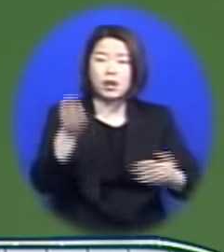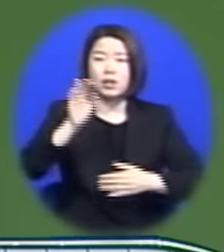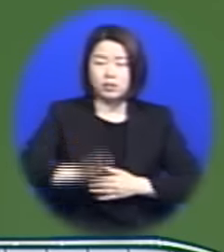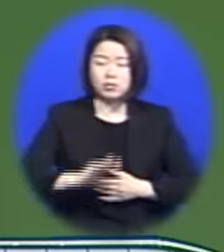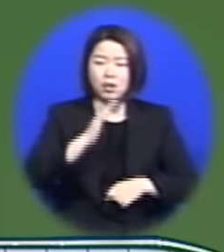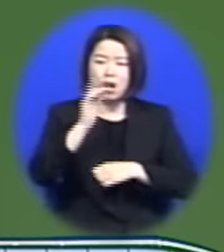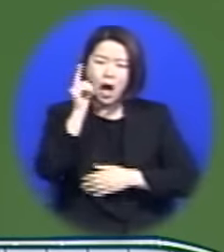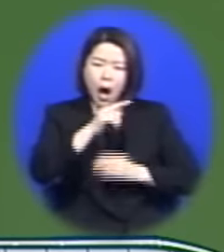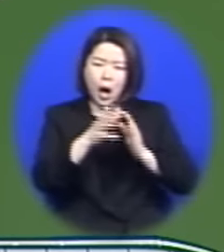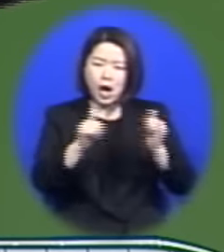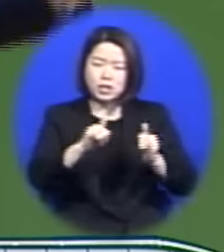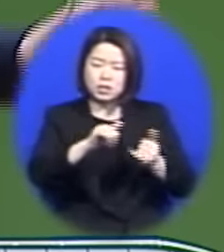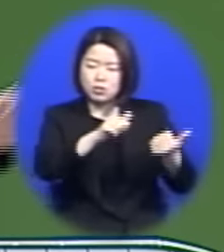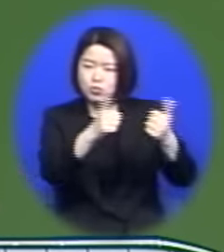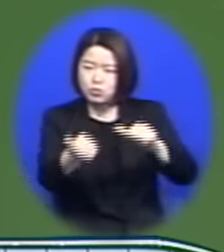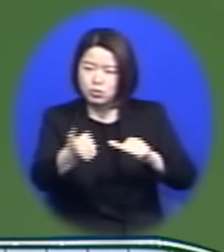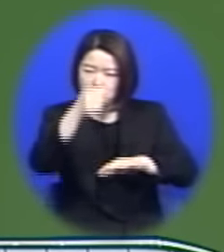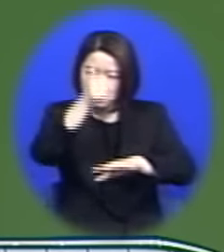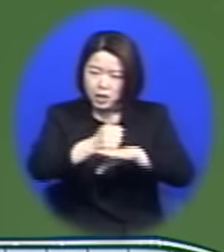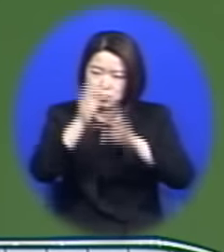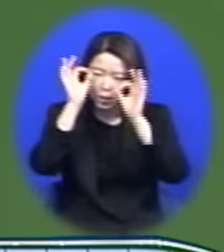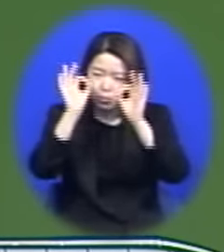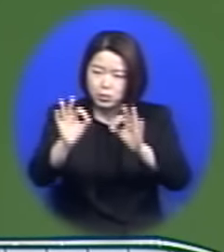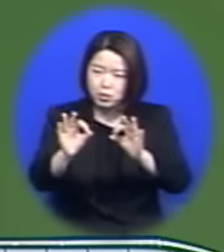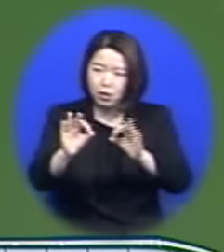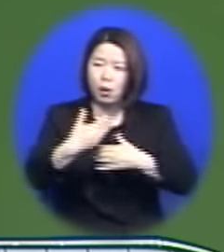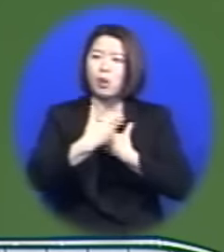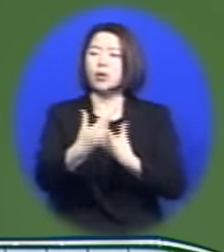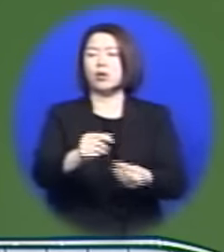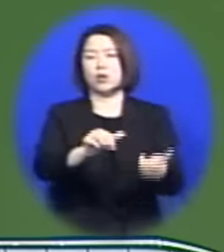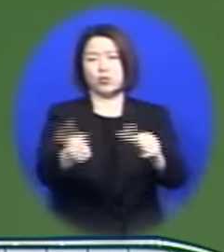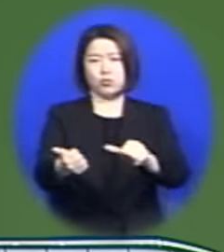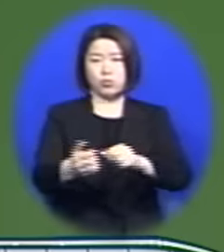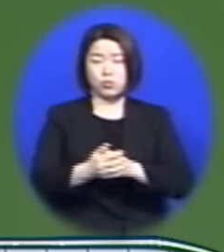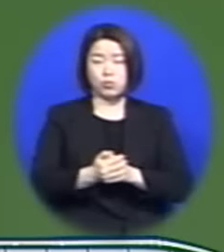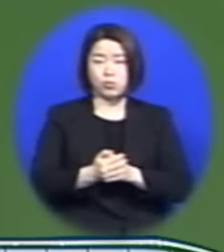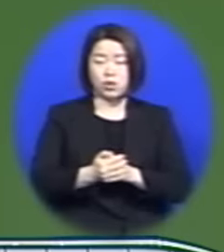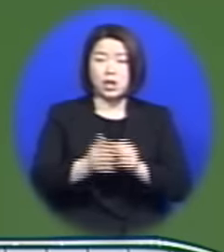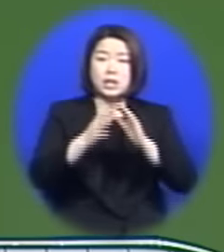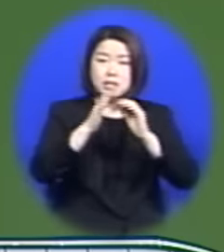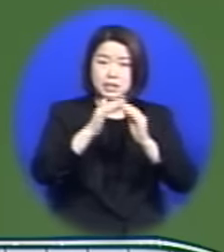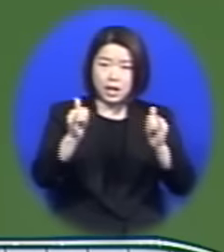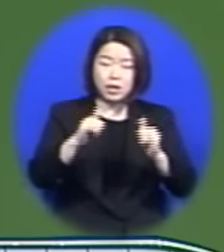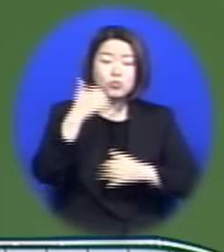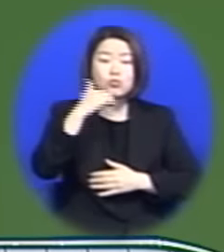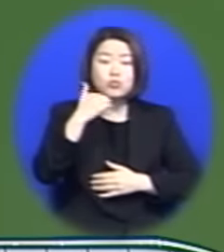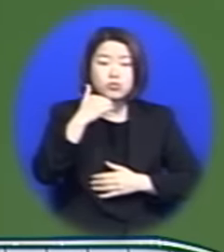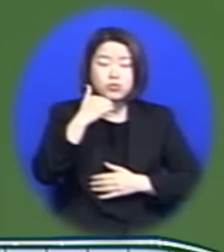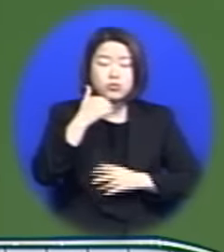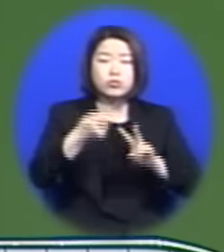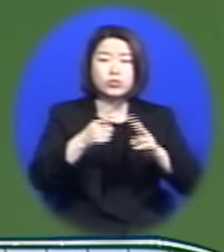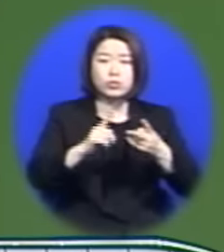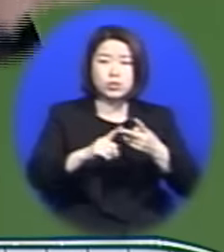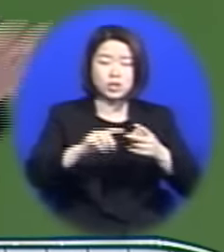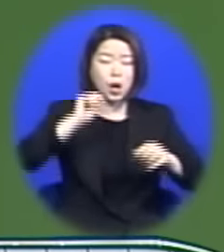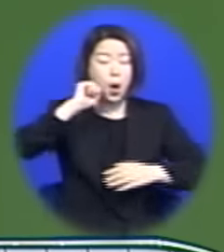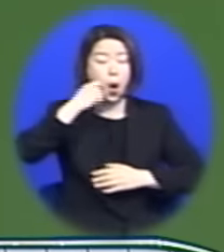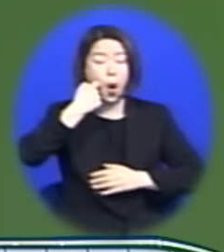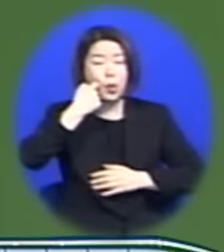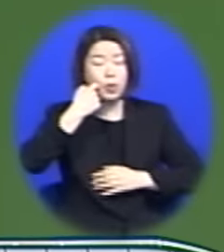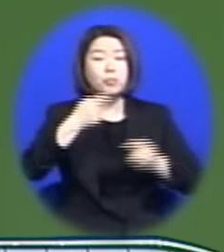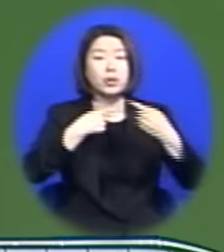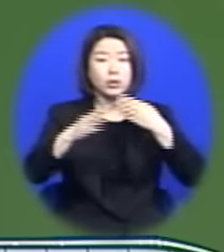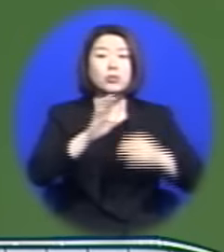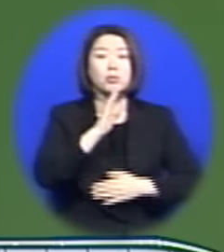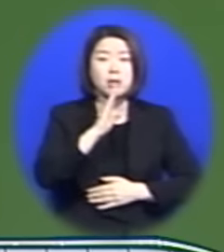마지막을 보니까 너무 편안하게 죽습니다 사람은 누구나 다 어려운 일을 겪게 마련인데 악한 자는 그런 것도 없는